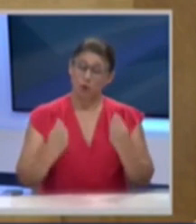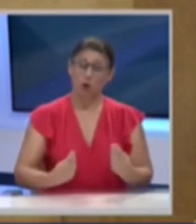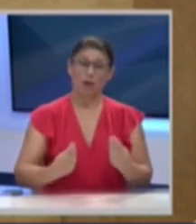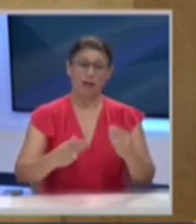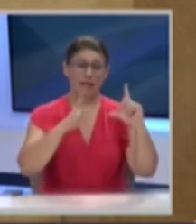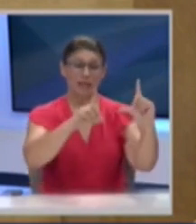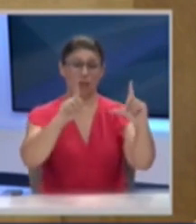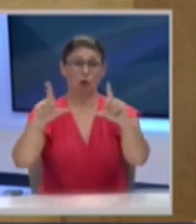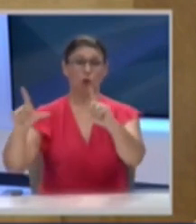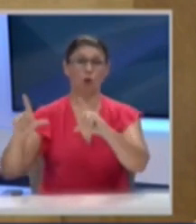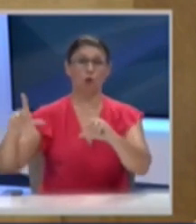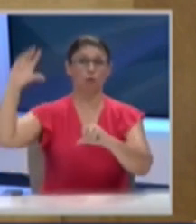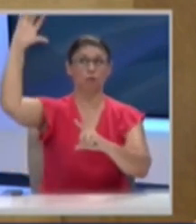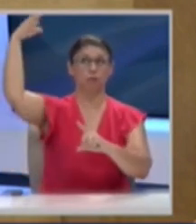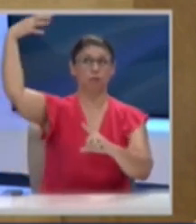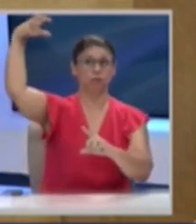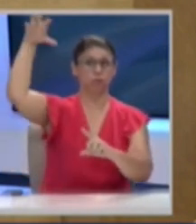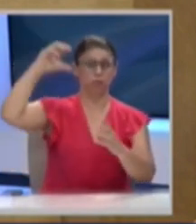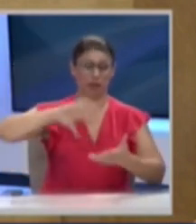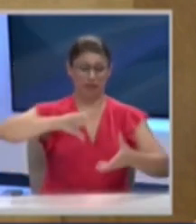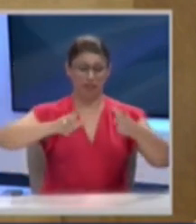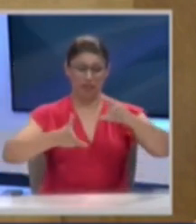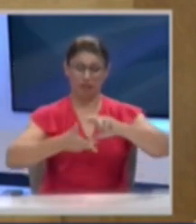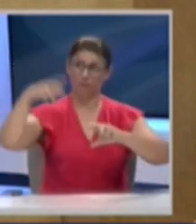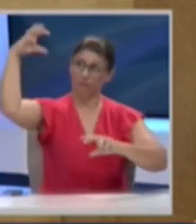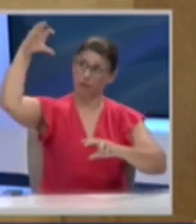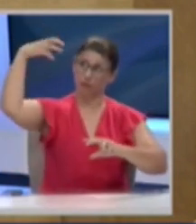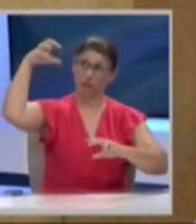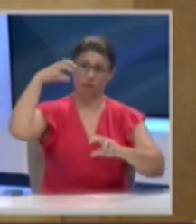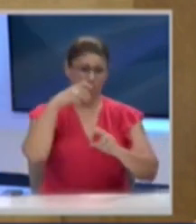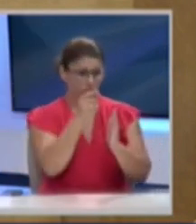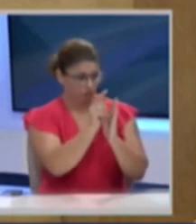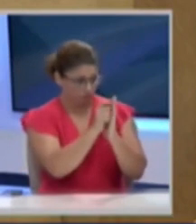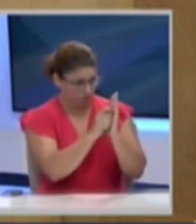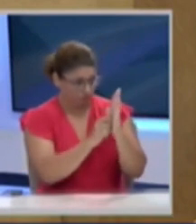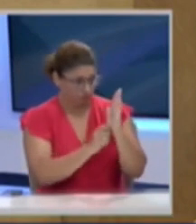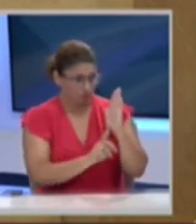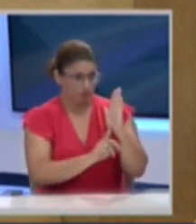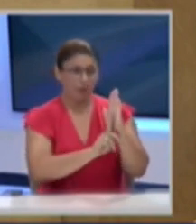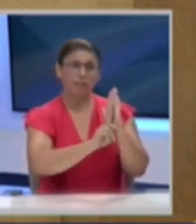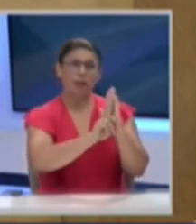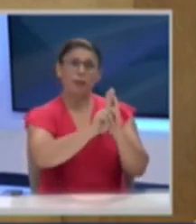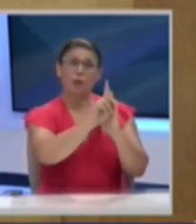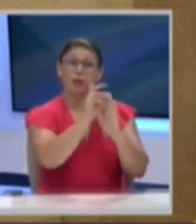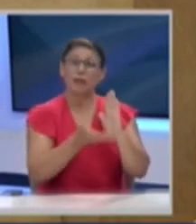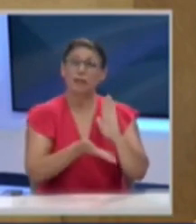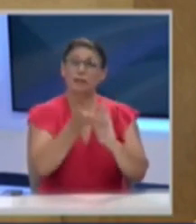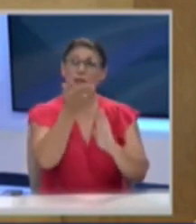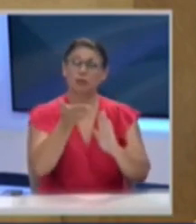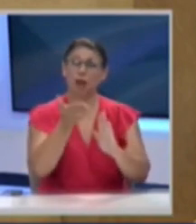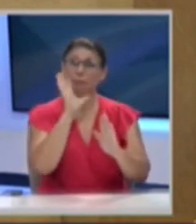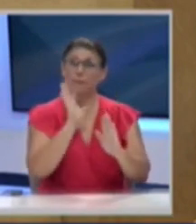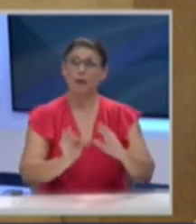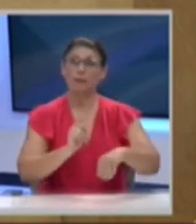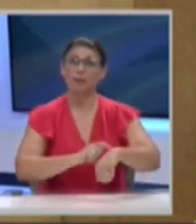Θα είμαστε συνδρομητές σε προηγμένα δορυφορικά συστήματα καταγραφής θερμότητας που θα μας δίνουν πιο κοντά σε real-time ενημέρωση